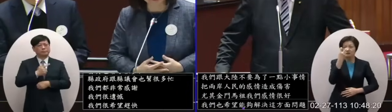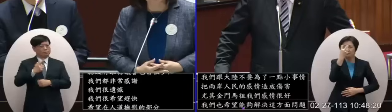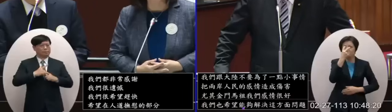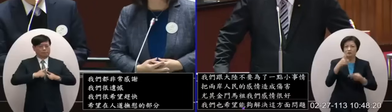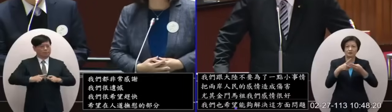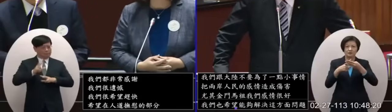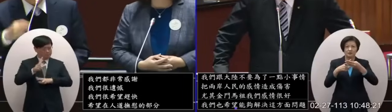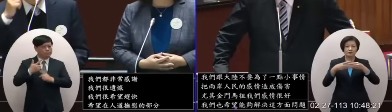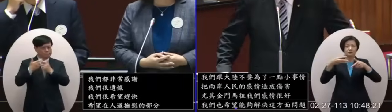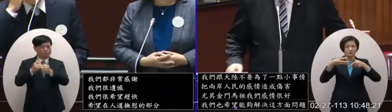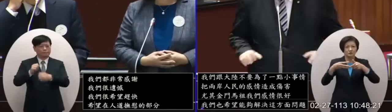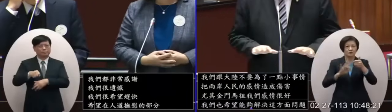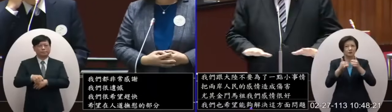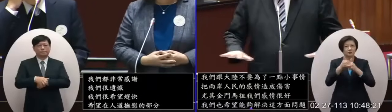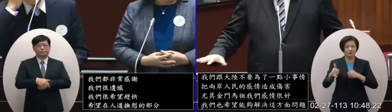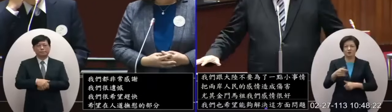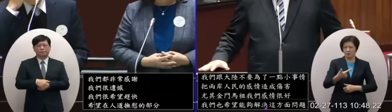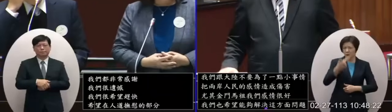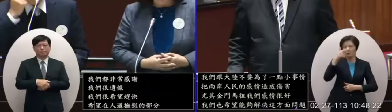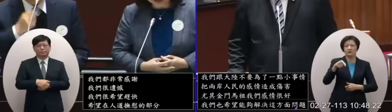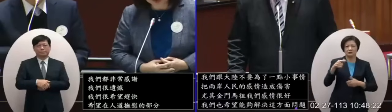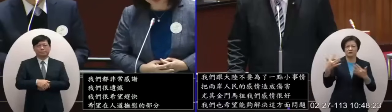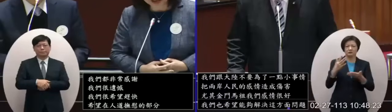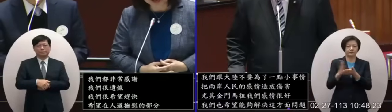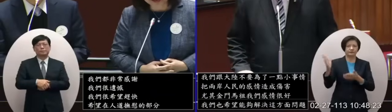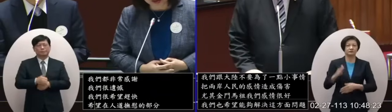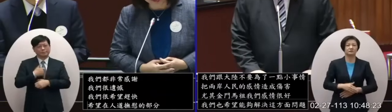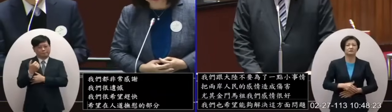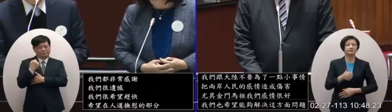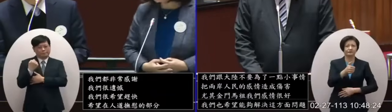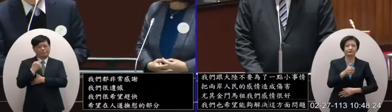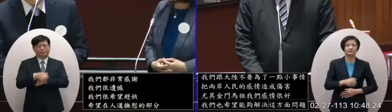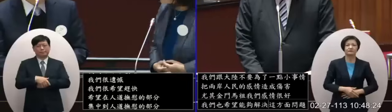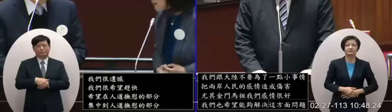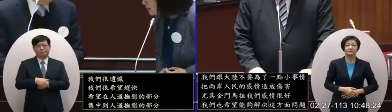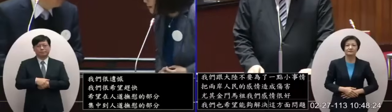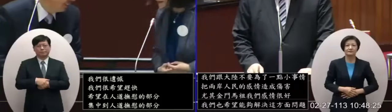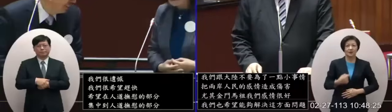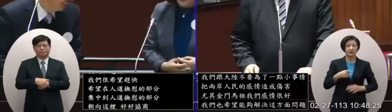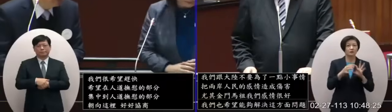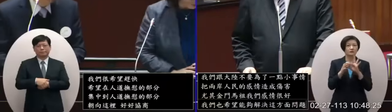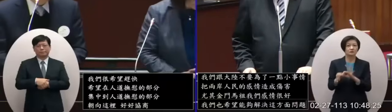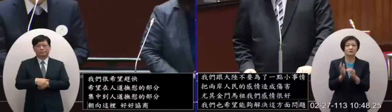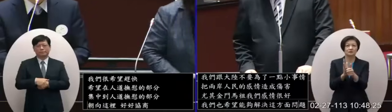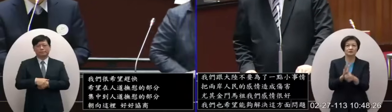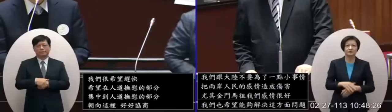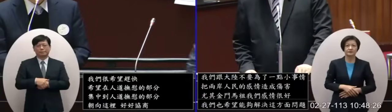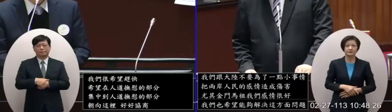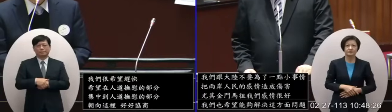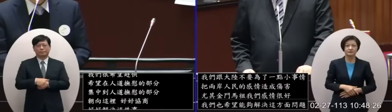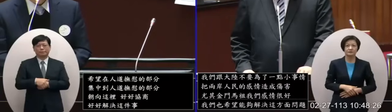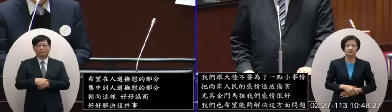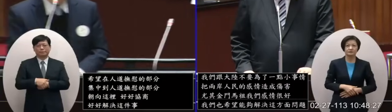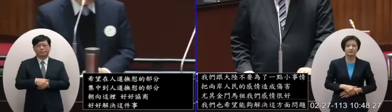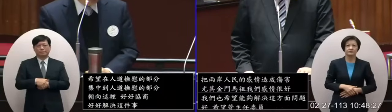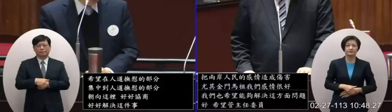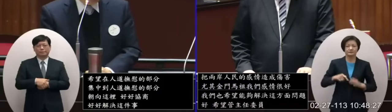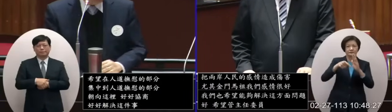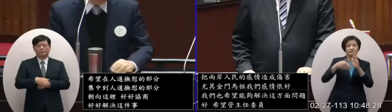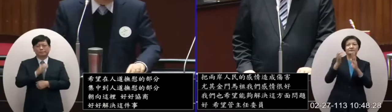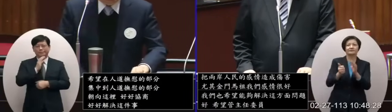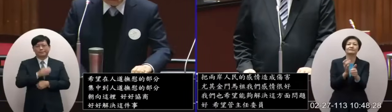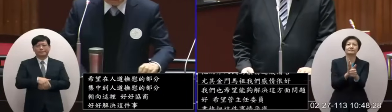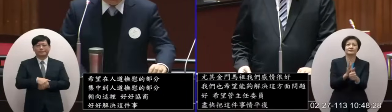大的诚意， 尽快的把这件事情平复。 我们很努力，我们很努力。 那我继续，我想请教这个院长哈。